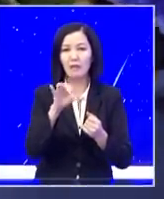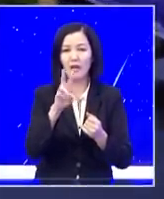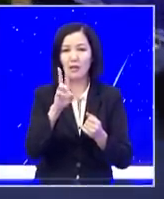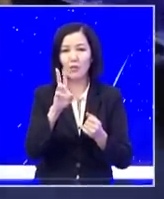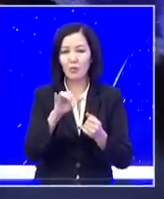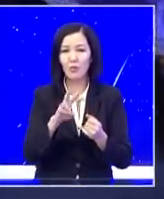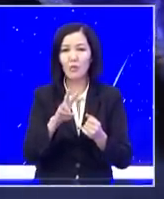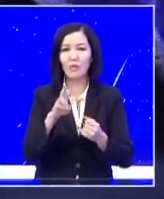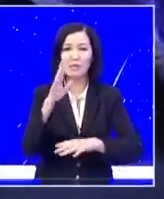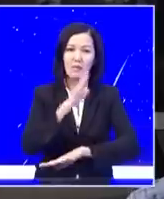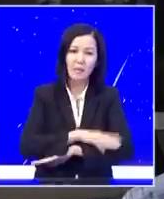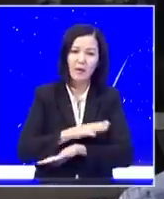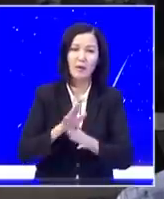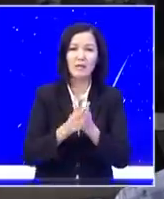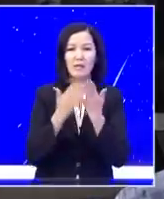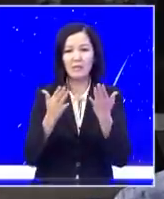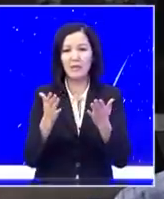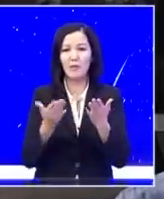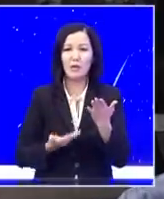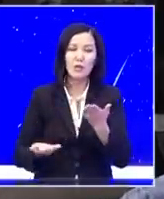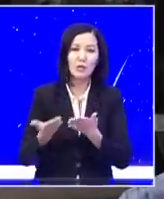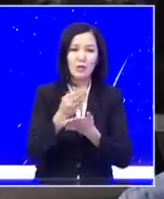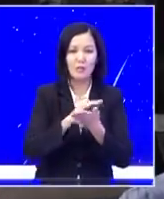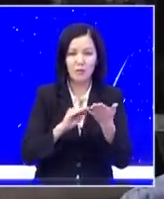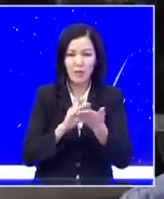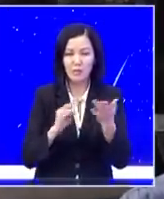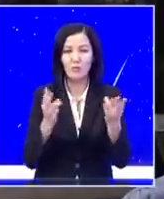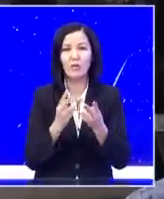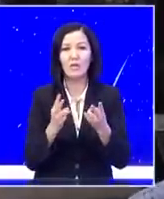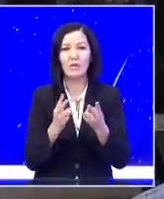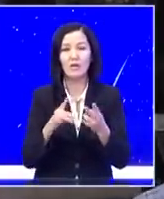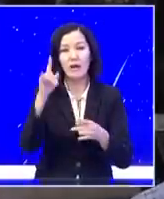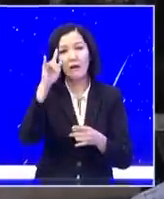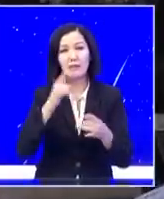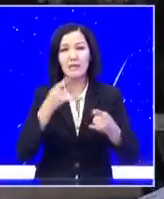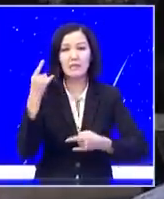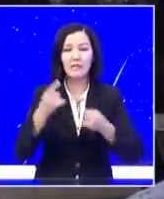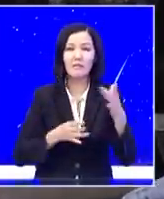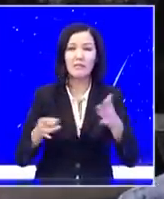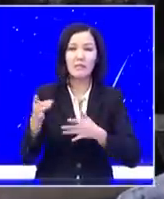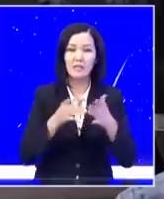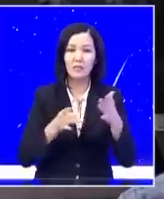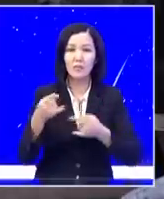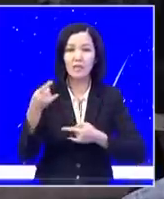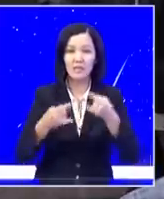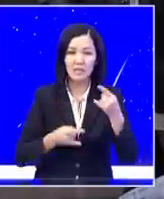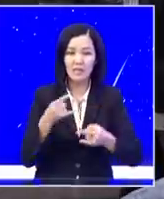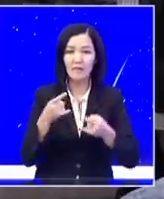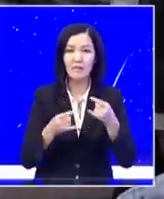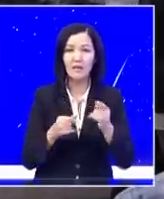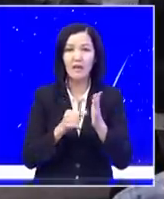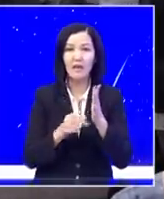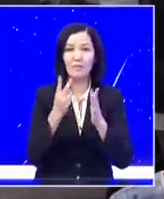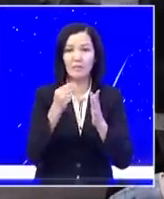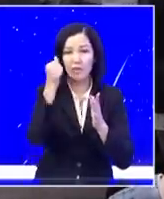Егер бейсен тану ғылымы жолға қойылса, қазақ телевизиясының, республикамыздың телевизиясының 68